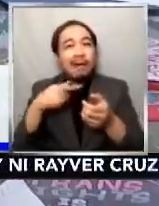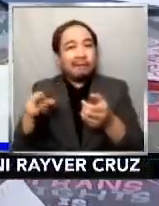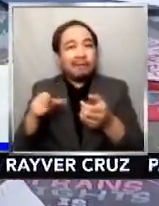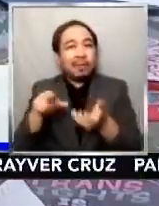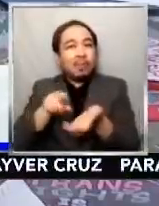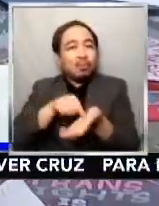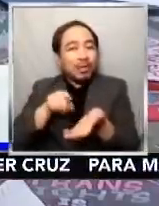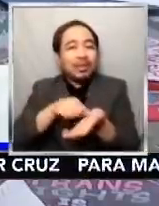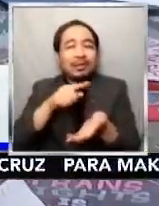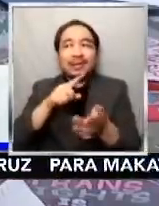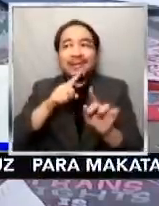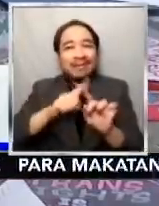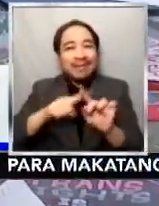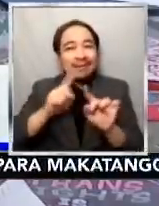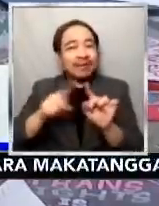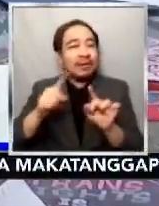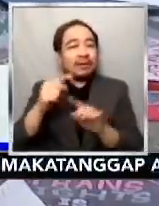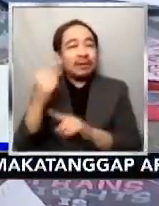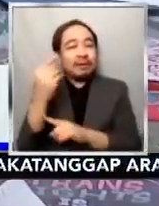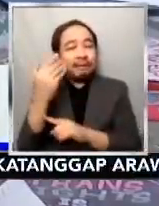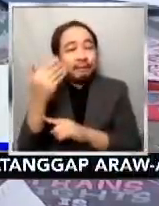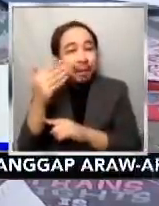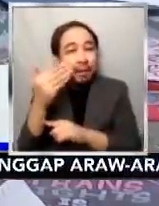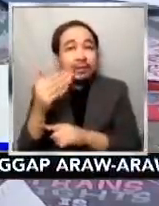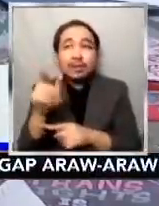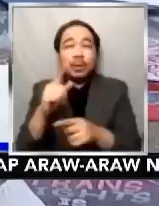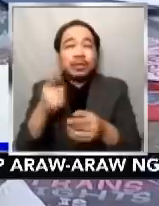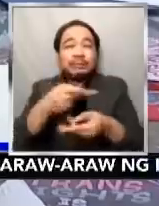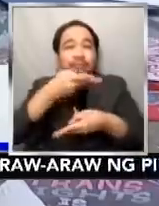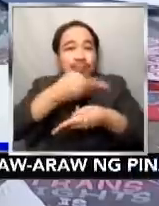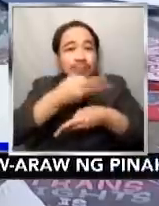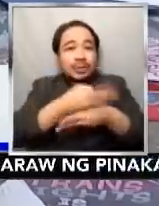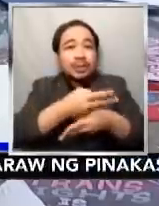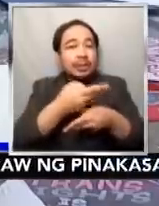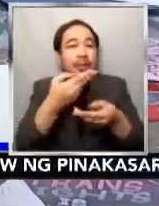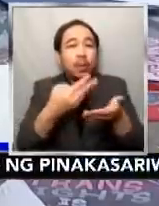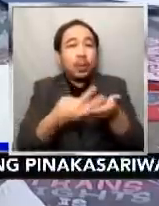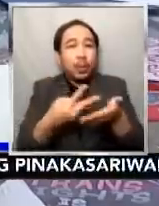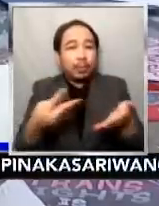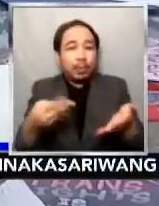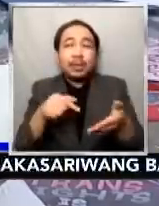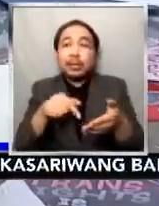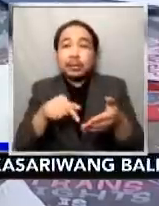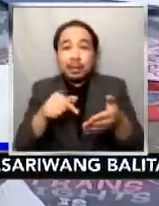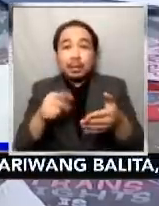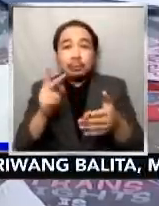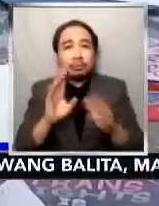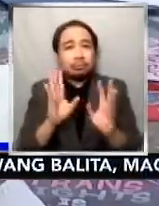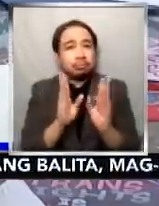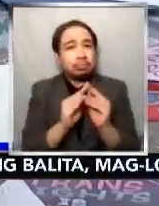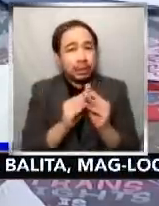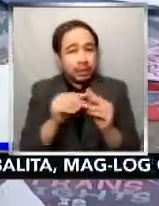pong imbaka ng mga armas. Dito po nagpupulong-pulong yung mga grupo pag